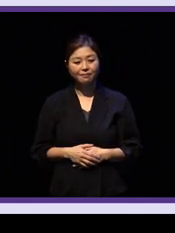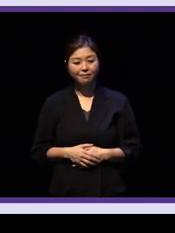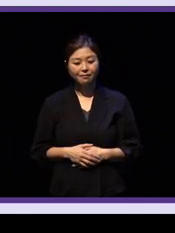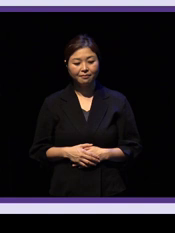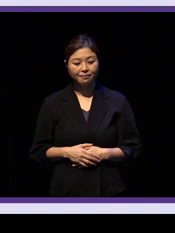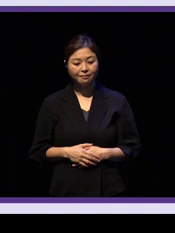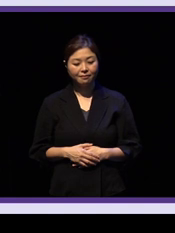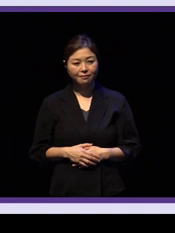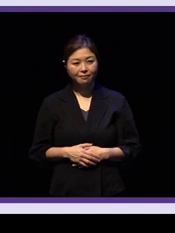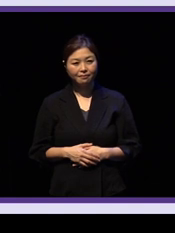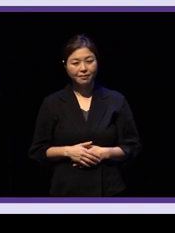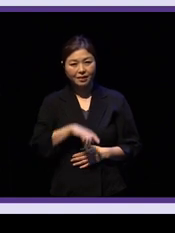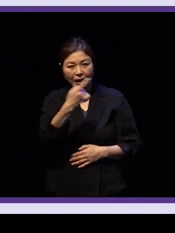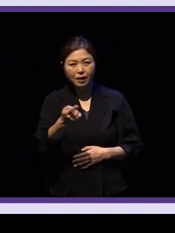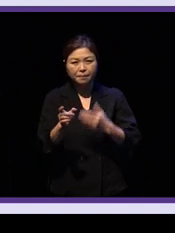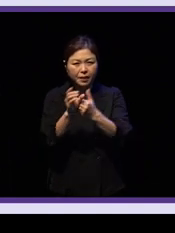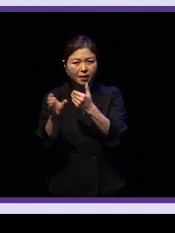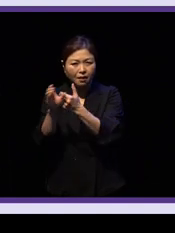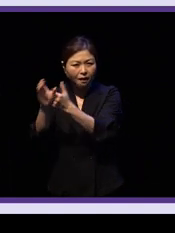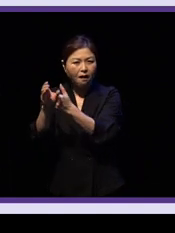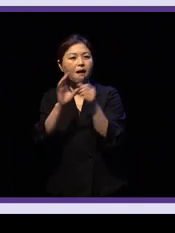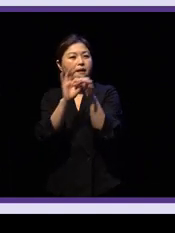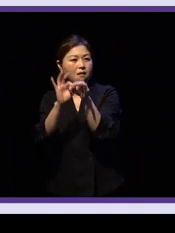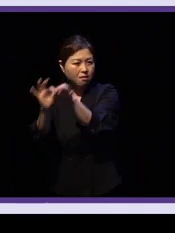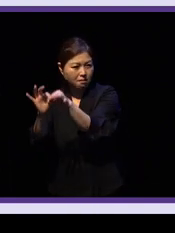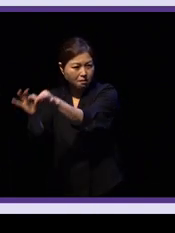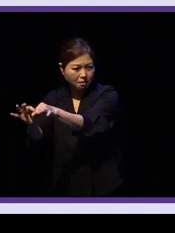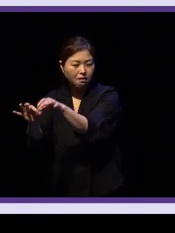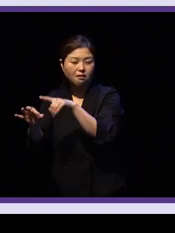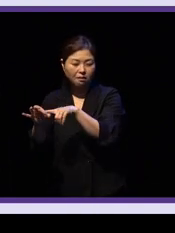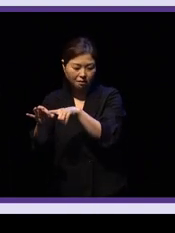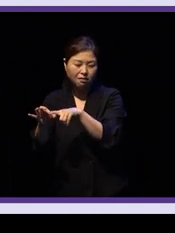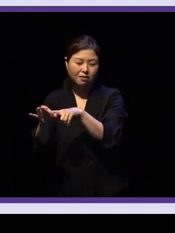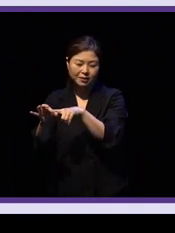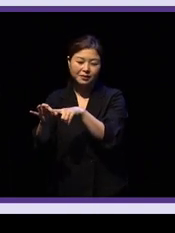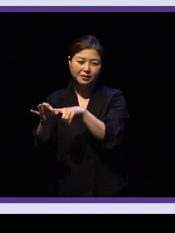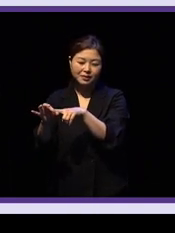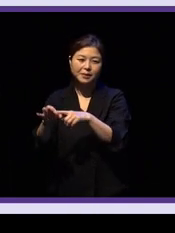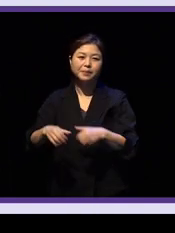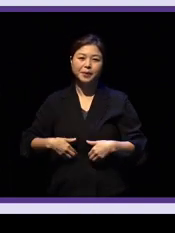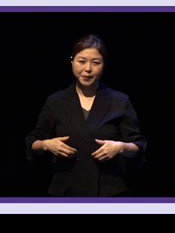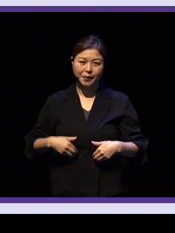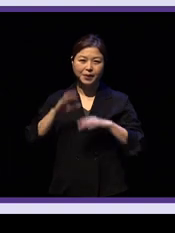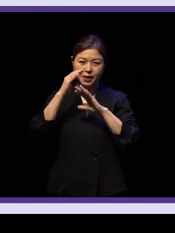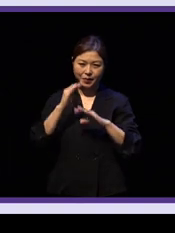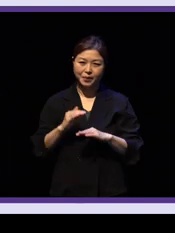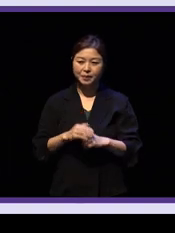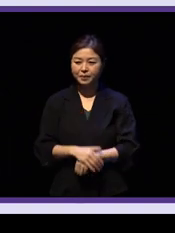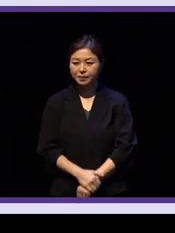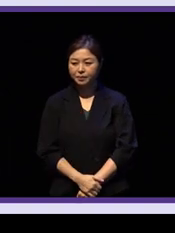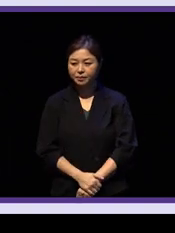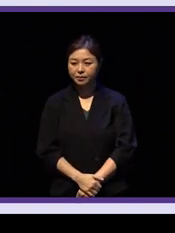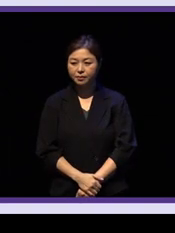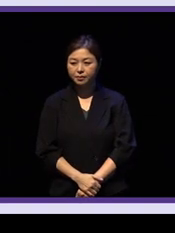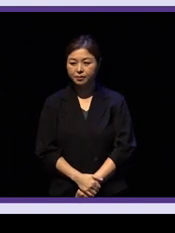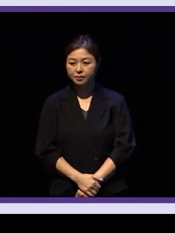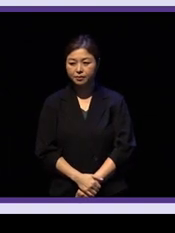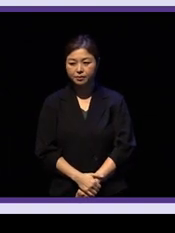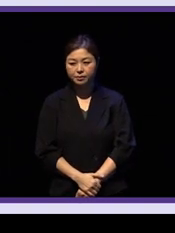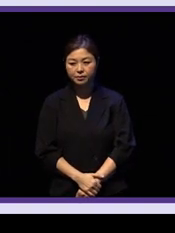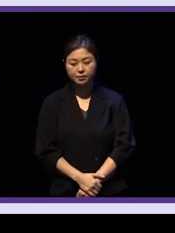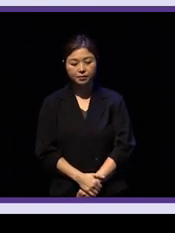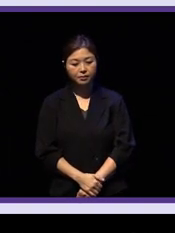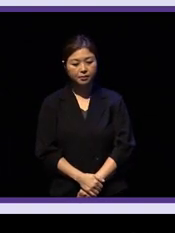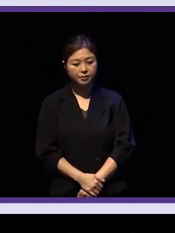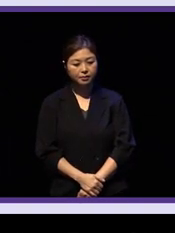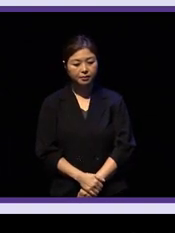그 다음 상품이 이어지기 때문에 조금 첫 번째 장비를 좀 장황하게 설명을 드렸던 부분이 있다는 점 말씀을 드리겠고요